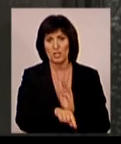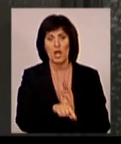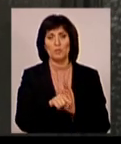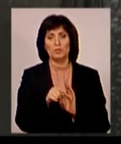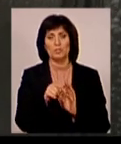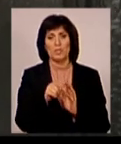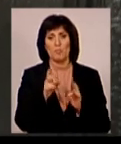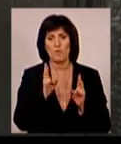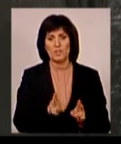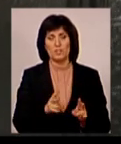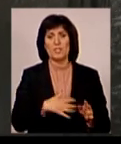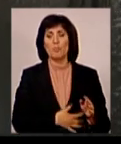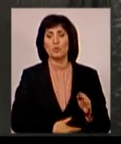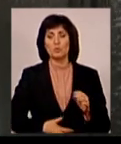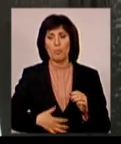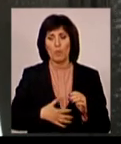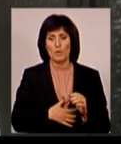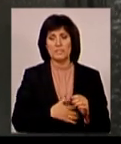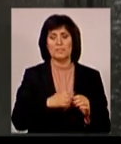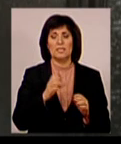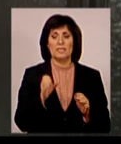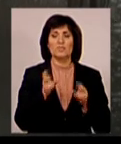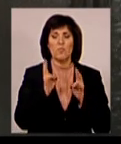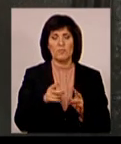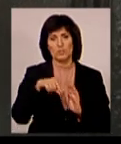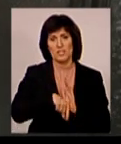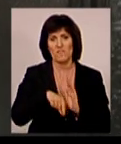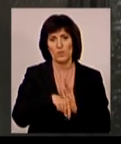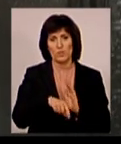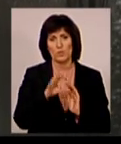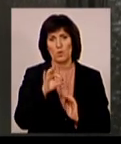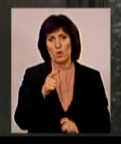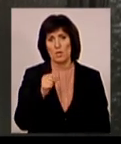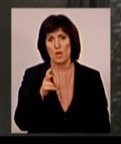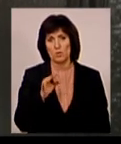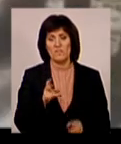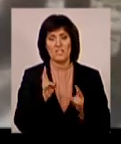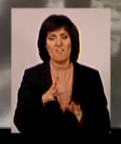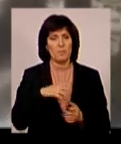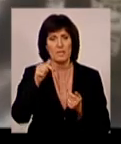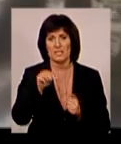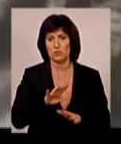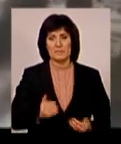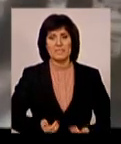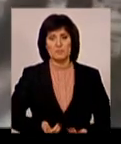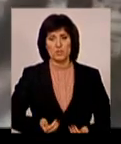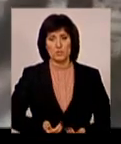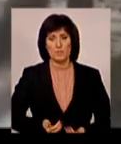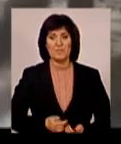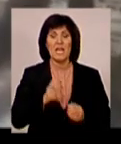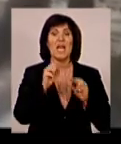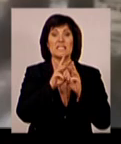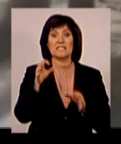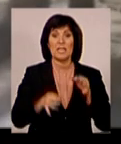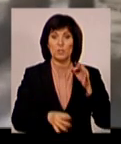повреждение брюшной полости с повреждением внутренних органов. Травмы были несовместимы с жизнью. На